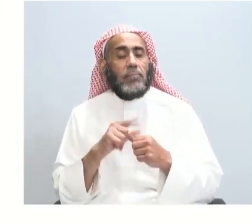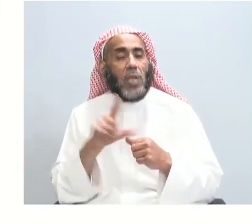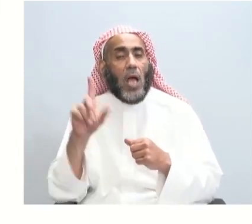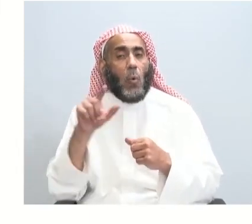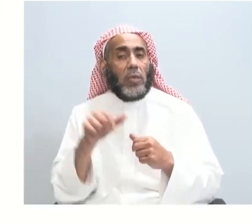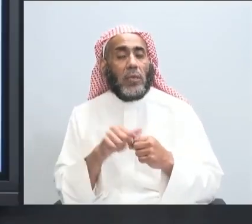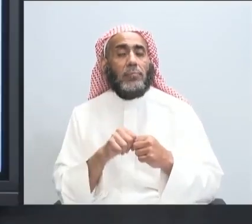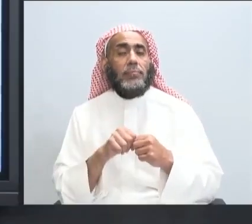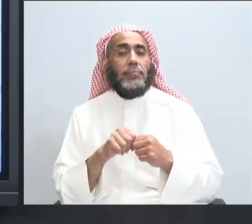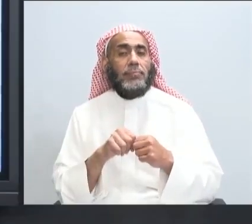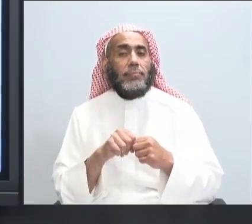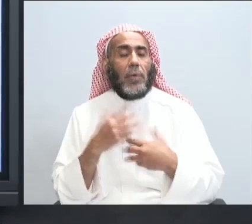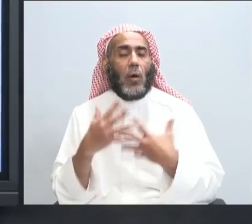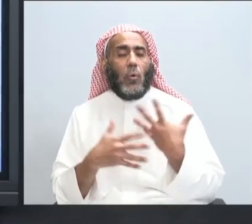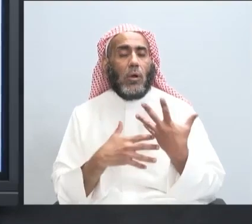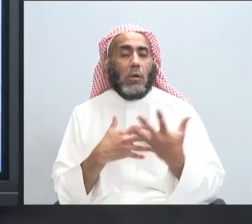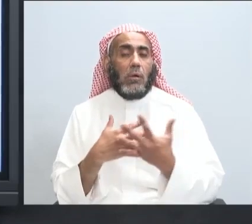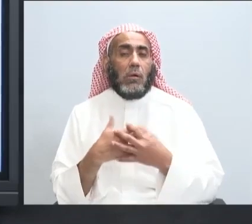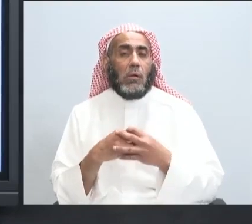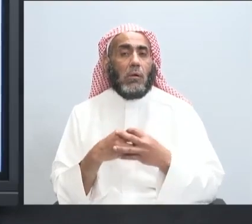صحيح أم خاطئ؟